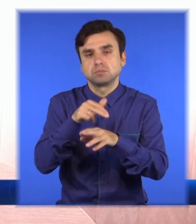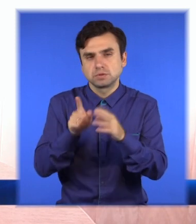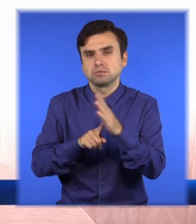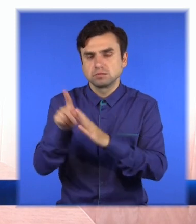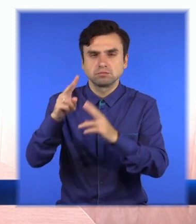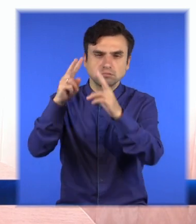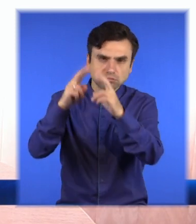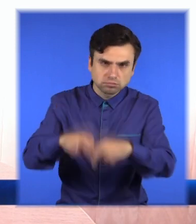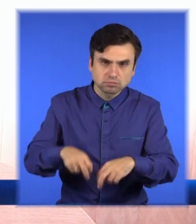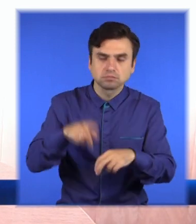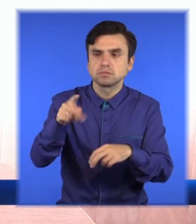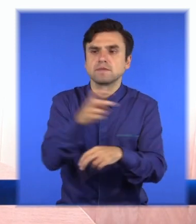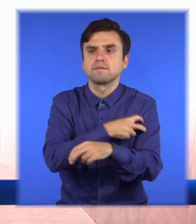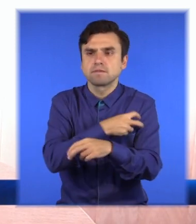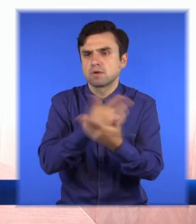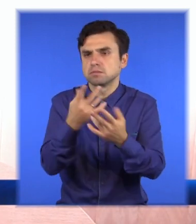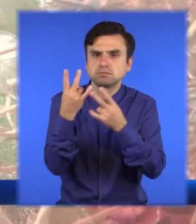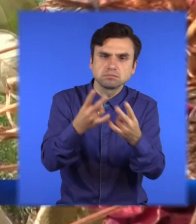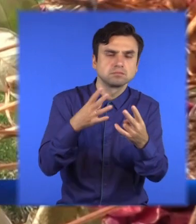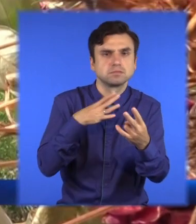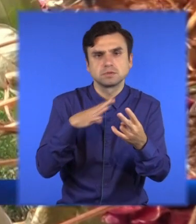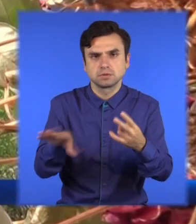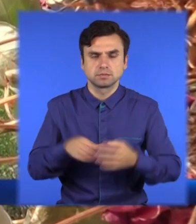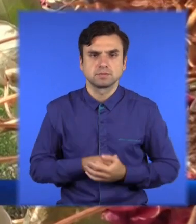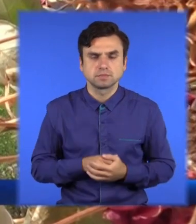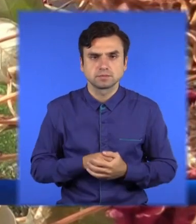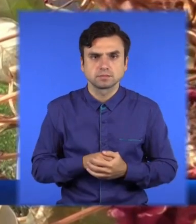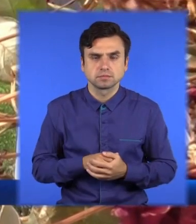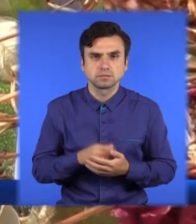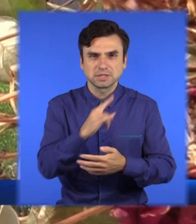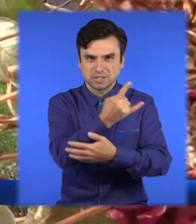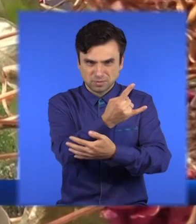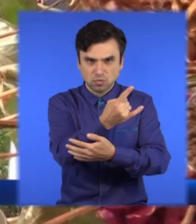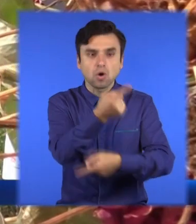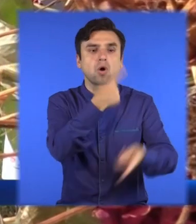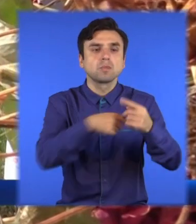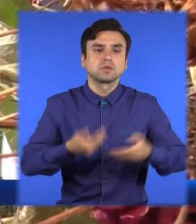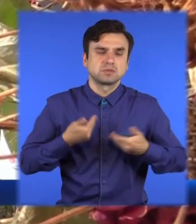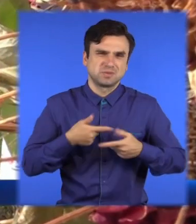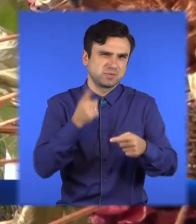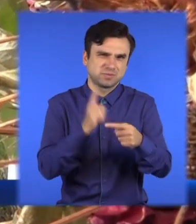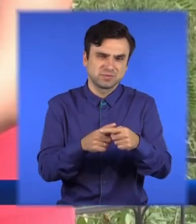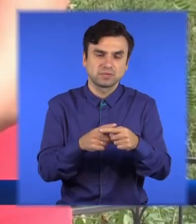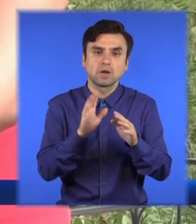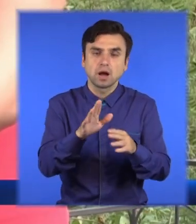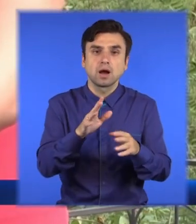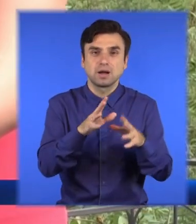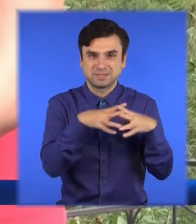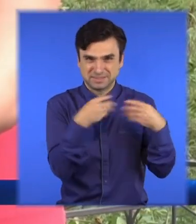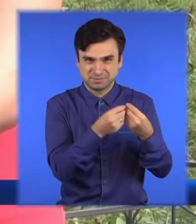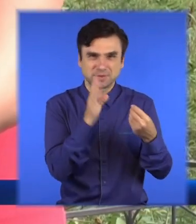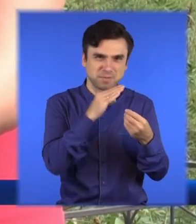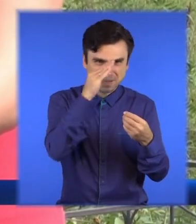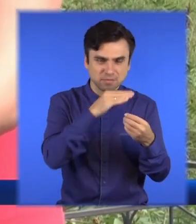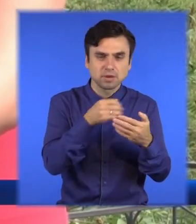надання медичної допомоги вказаному хлопчику. Життя немовляти, звісно, не повернути, але Катерина, як і вся її